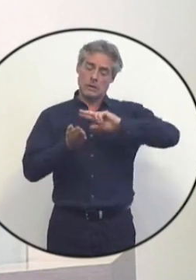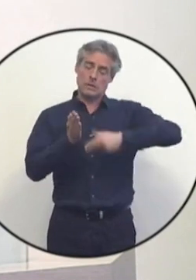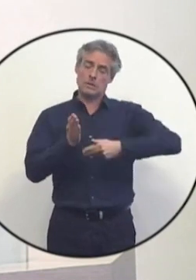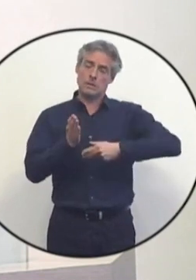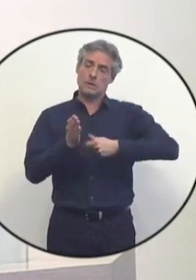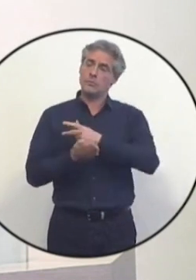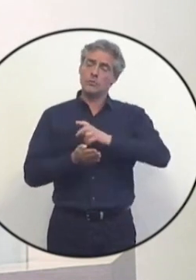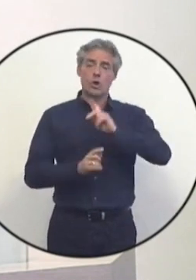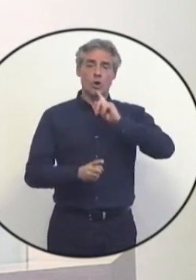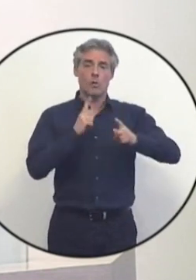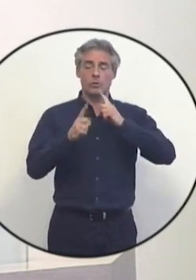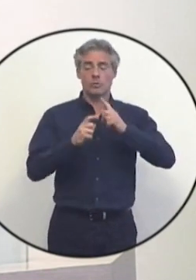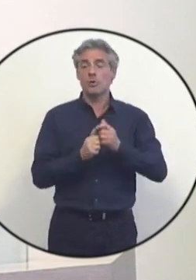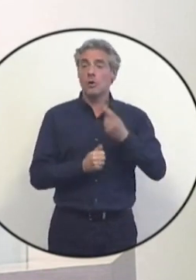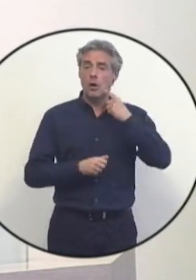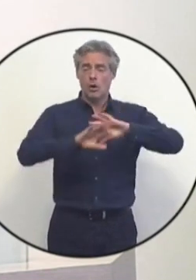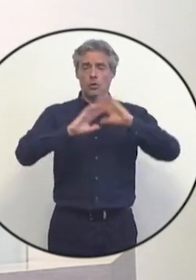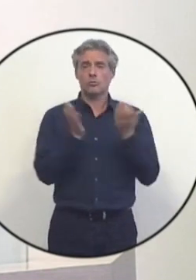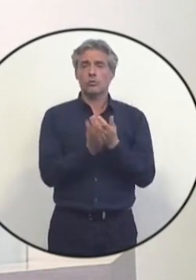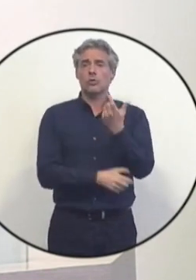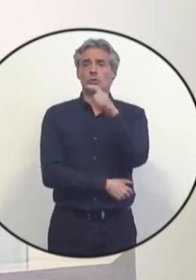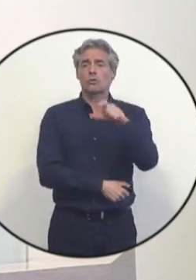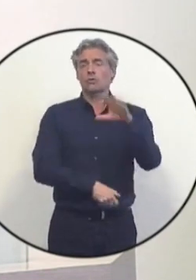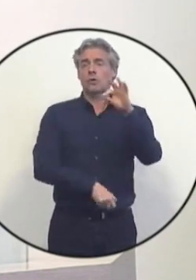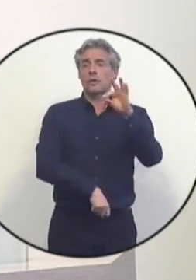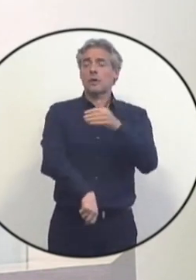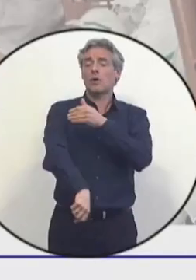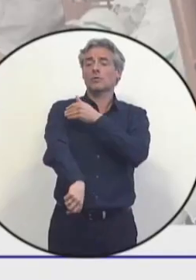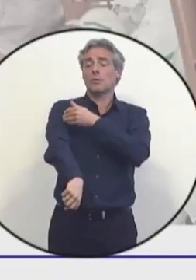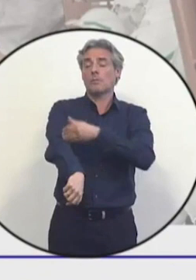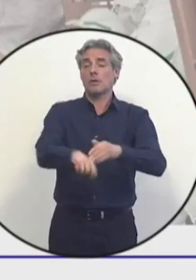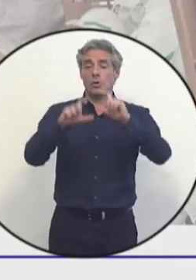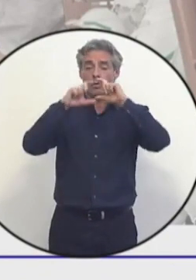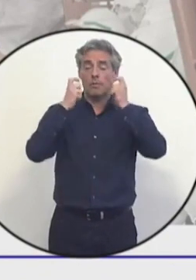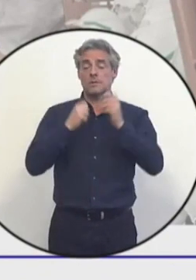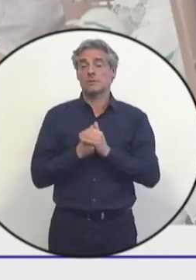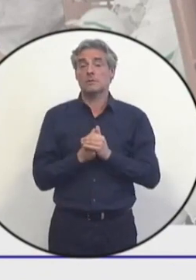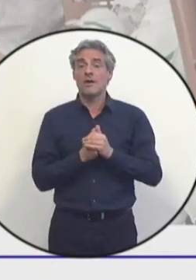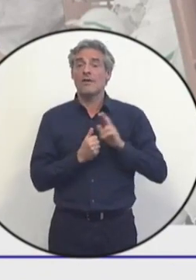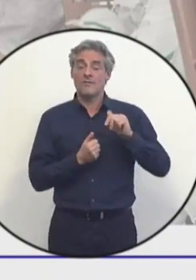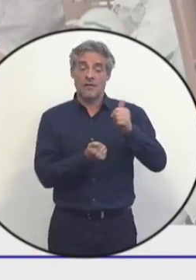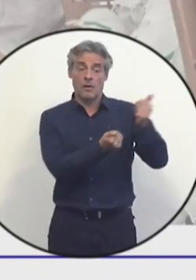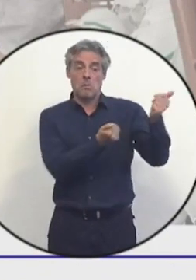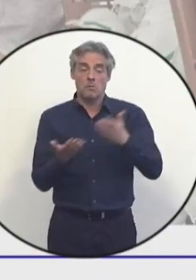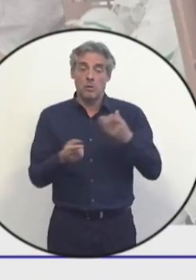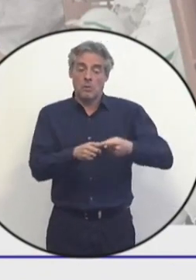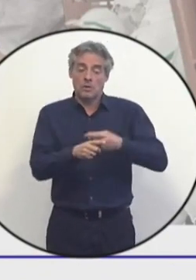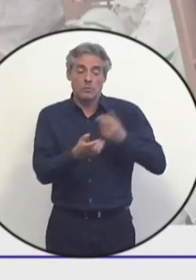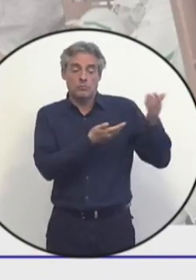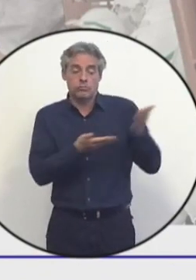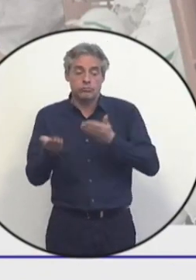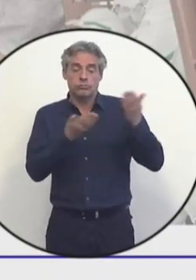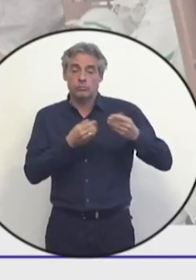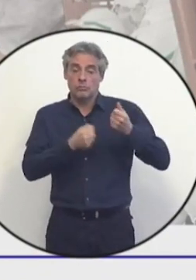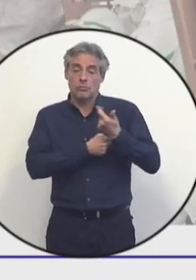plusieurs commandes pour plus de 250 millions de masques qui sont livrés progressivement et le seront au